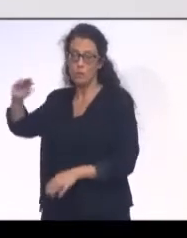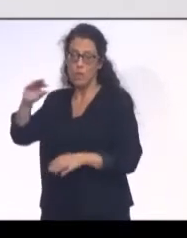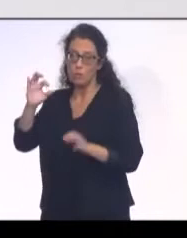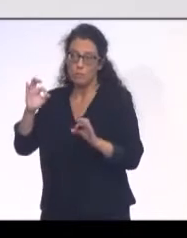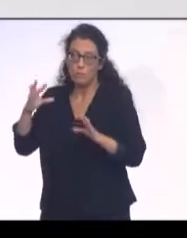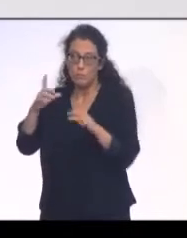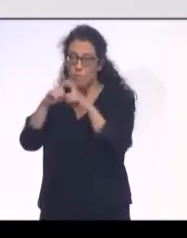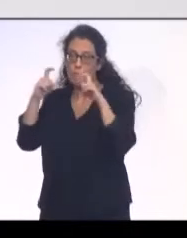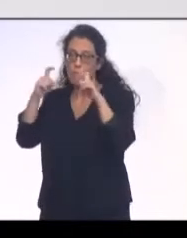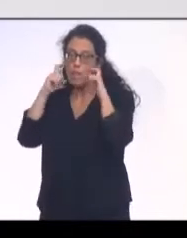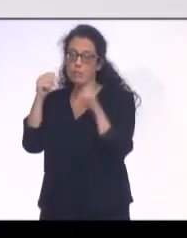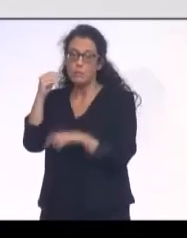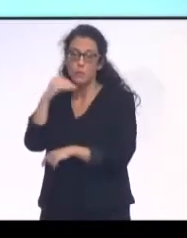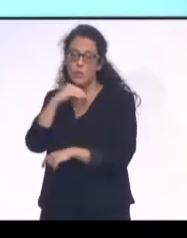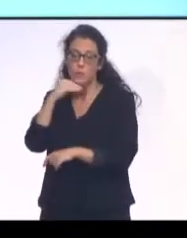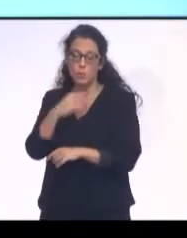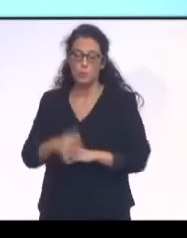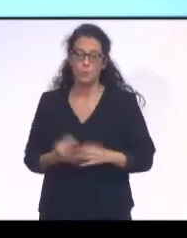les masques de ville.